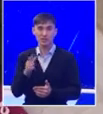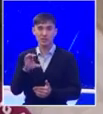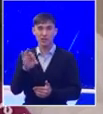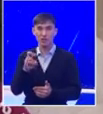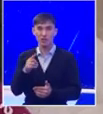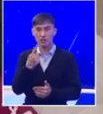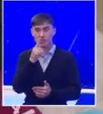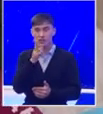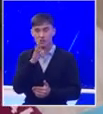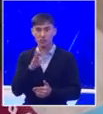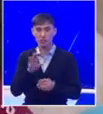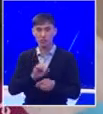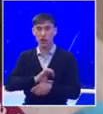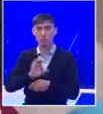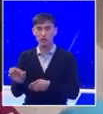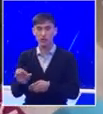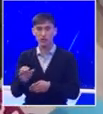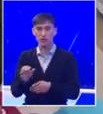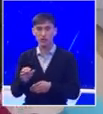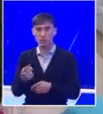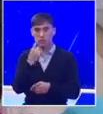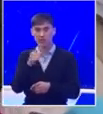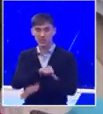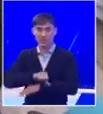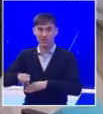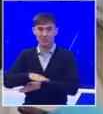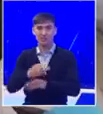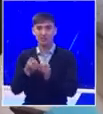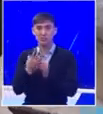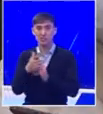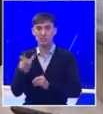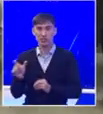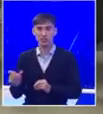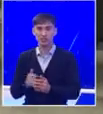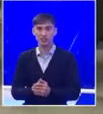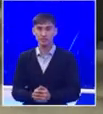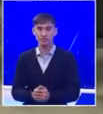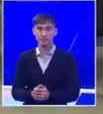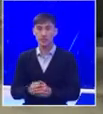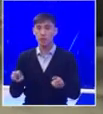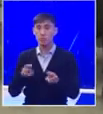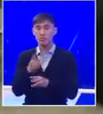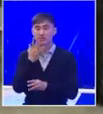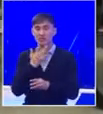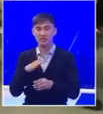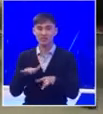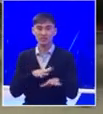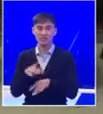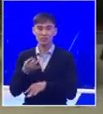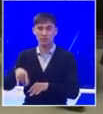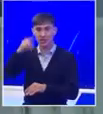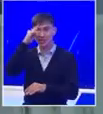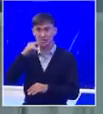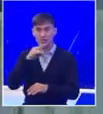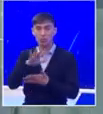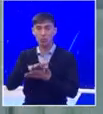ближайшее время будет отправлен Львов в самой близкой границе еще 15 человек. Министерство иностранных дел Республики